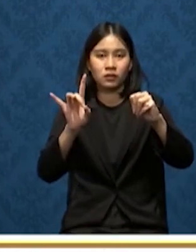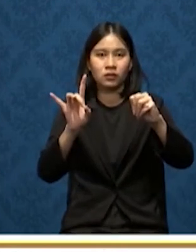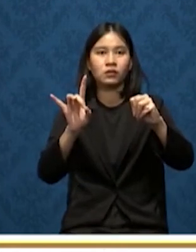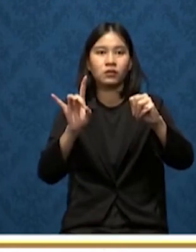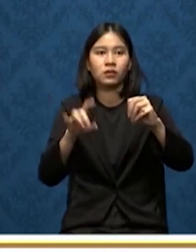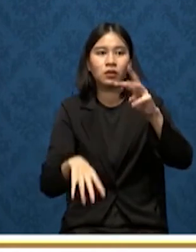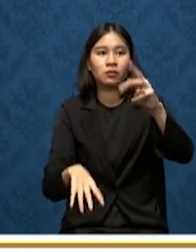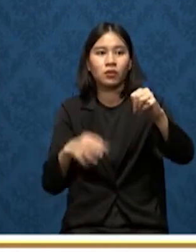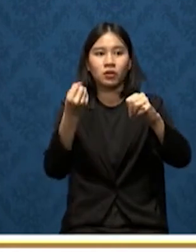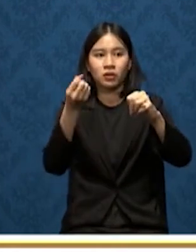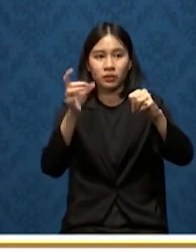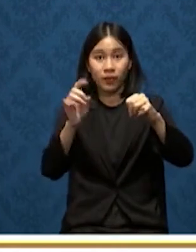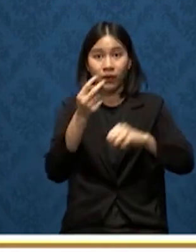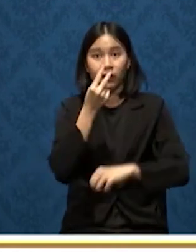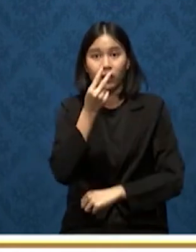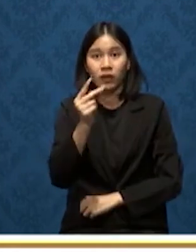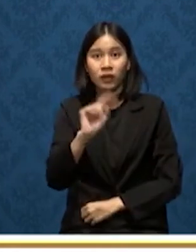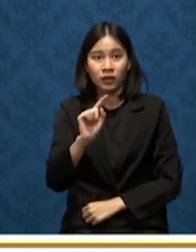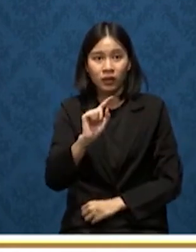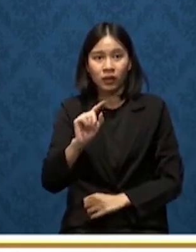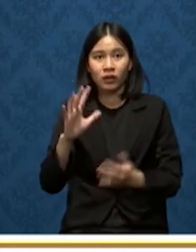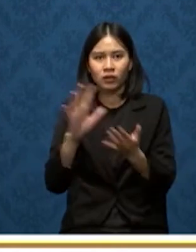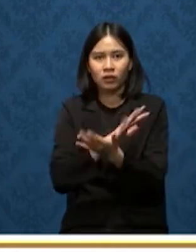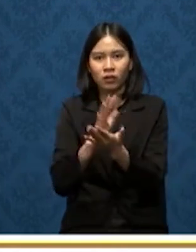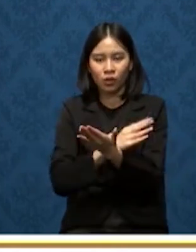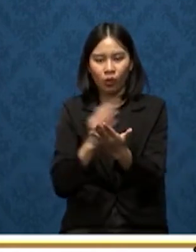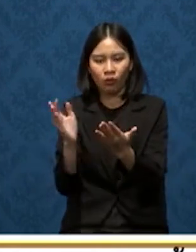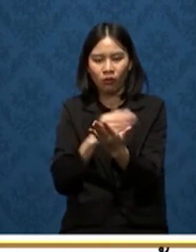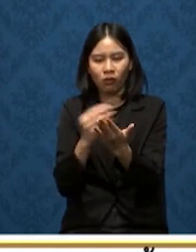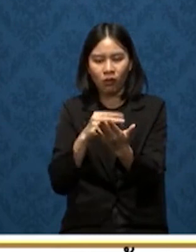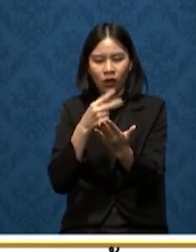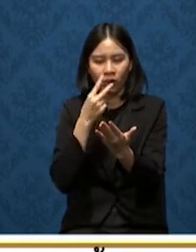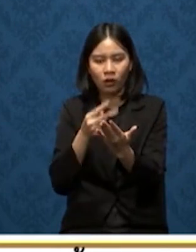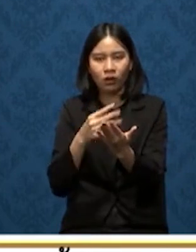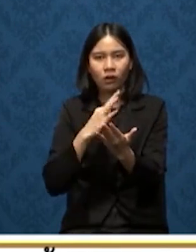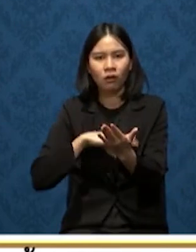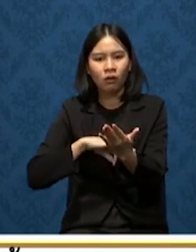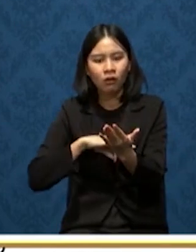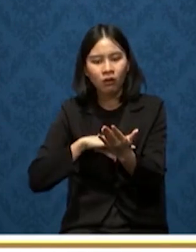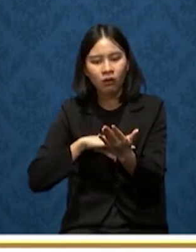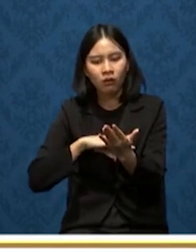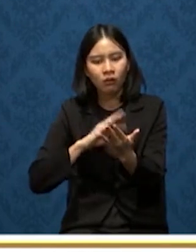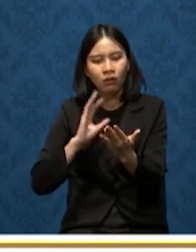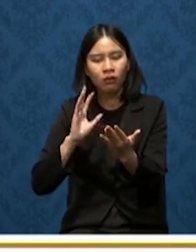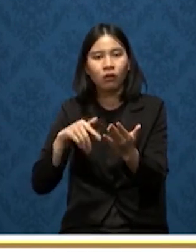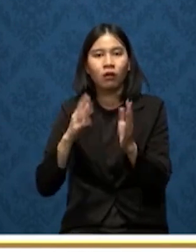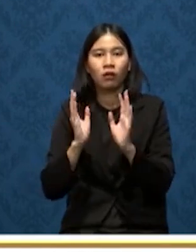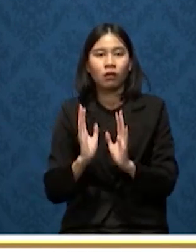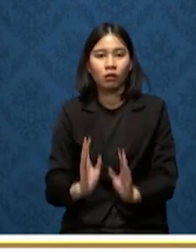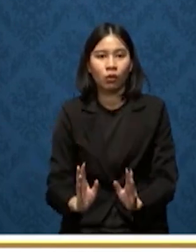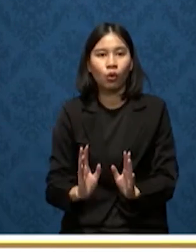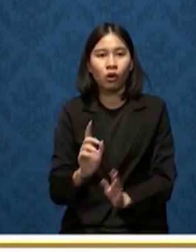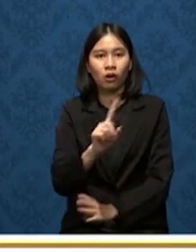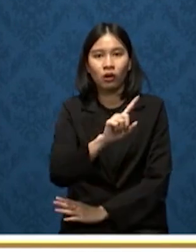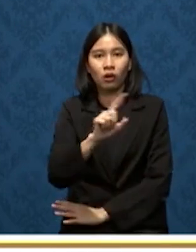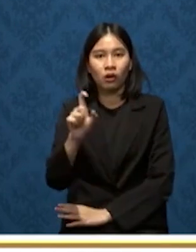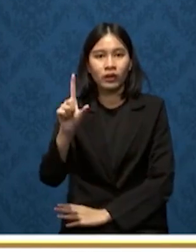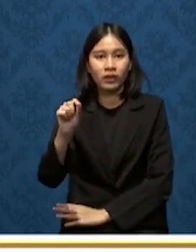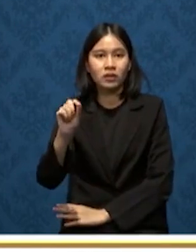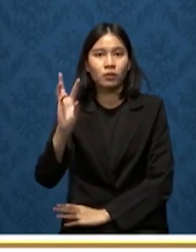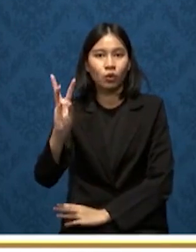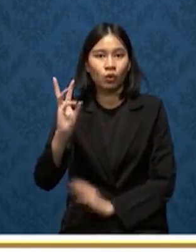ในมาตร 18 ถ้าเห็นเอกษสารแล้วก็จะอึ่ง 126 ชีวิตที่เปนพนังานซ